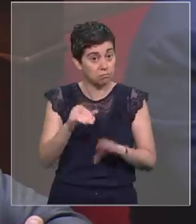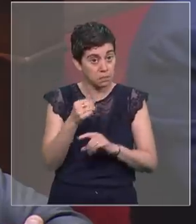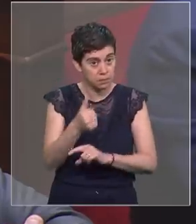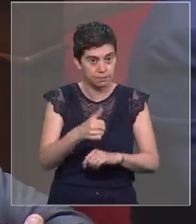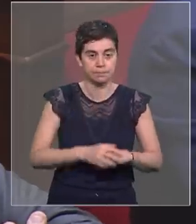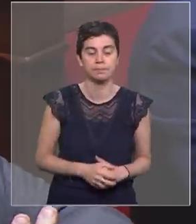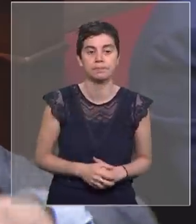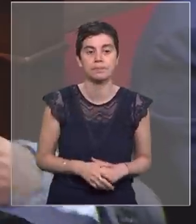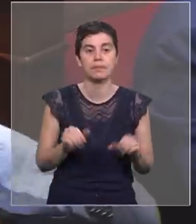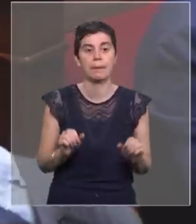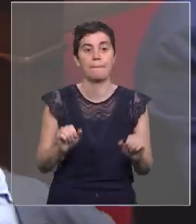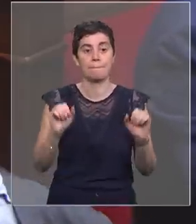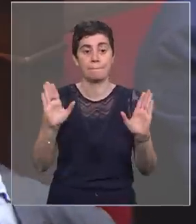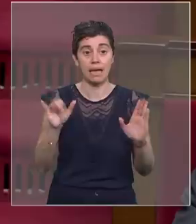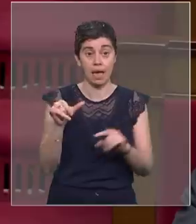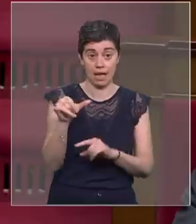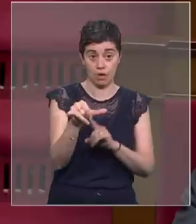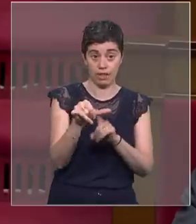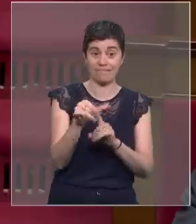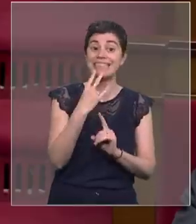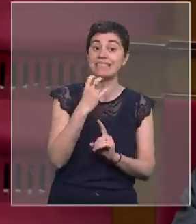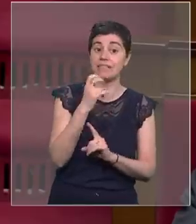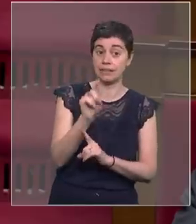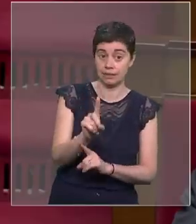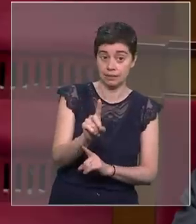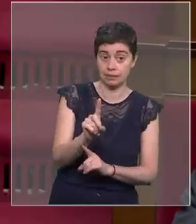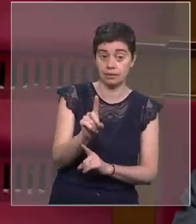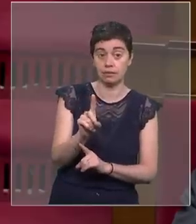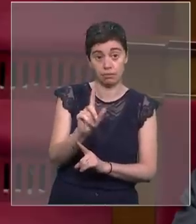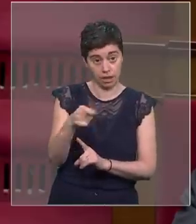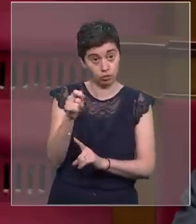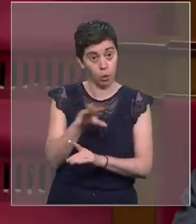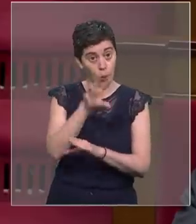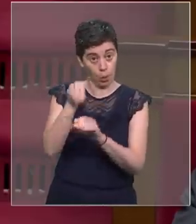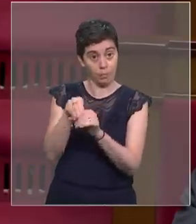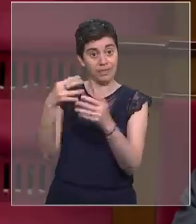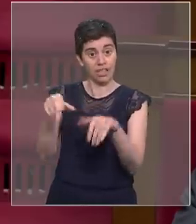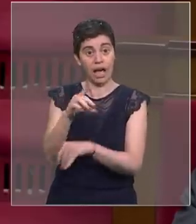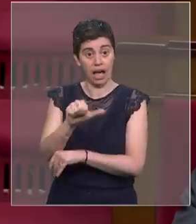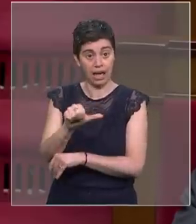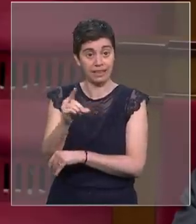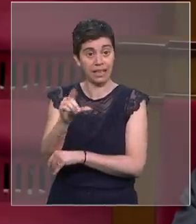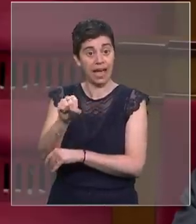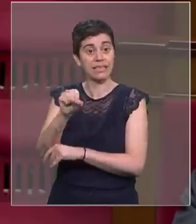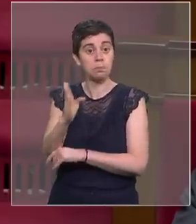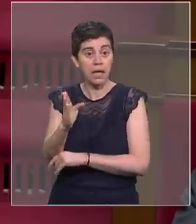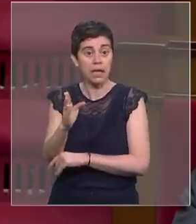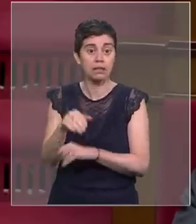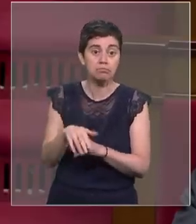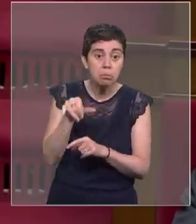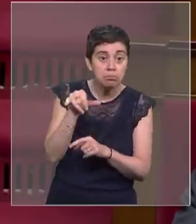sauf que l'ensemble des aéronefs civils est bien équipé de ces ADS-B, des petits